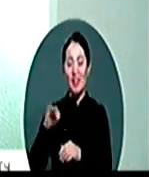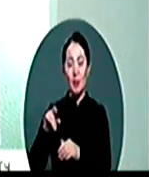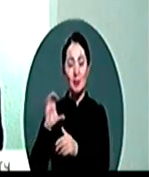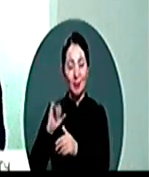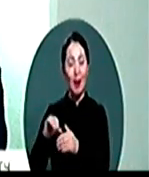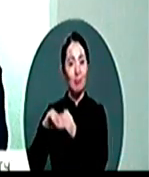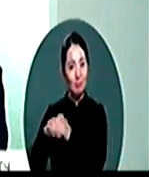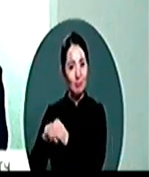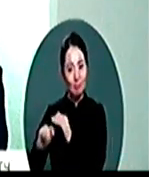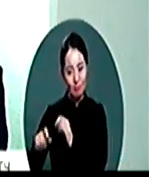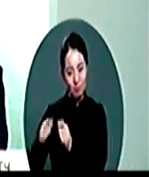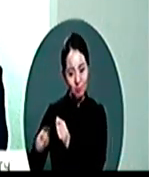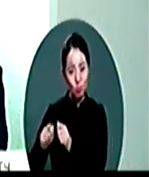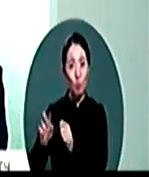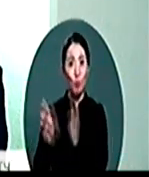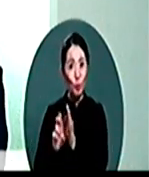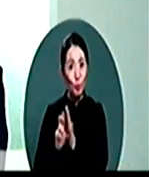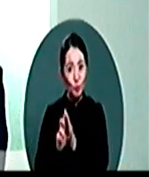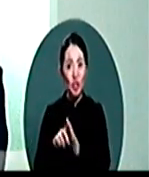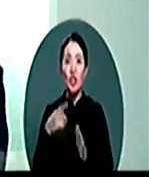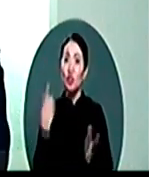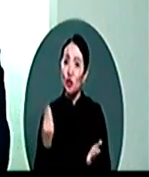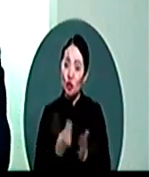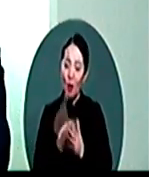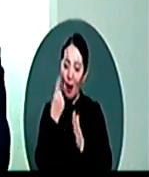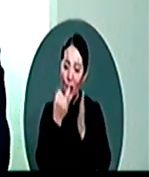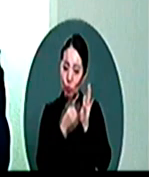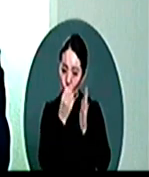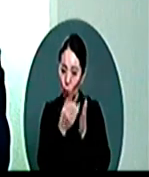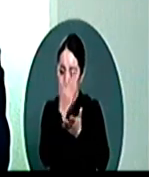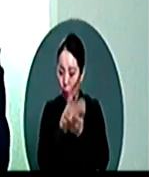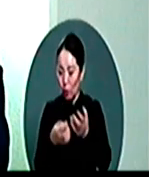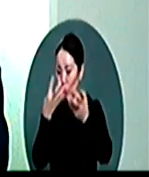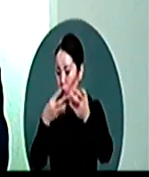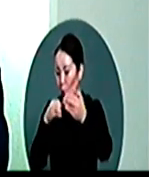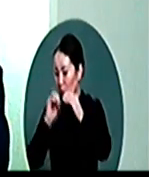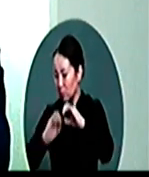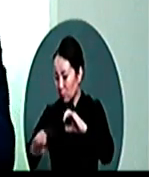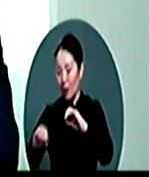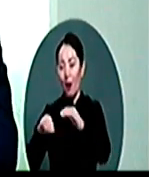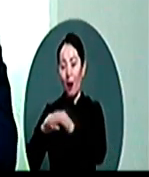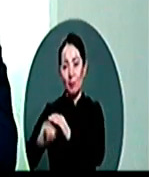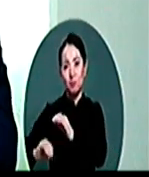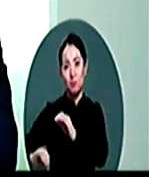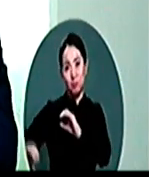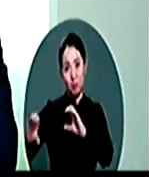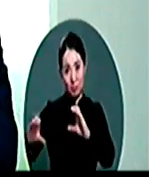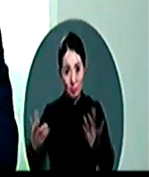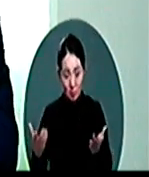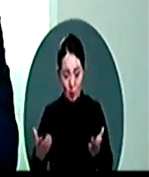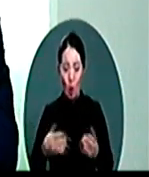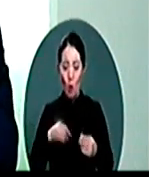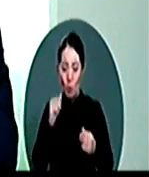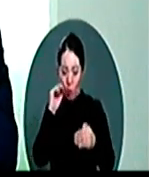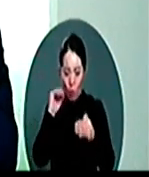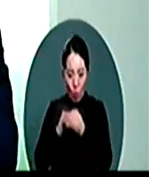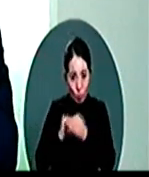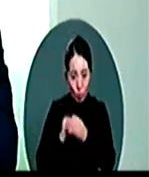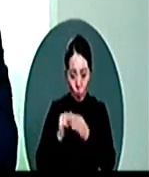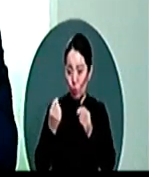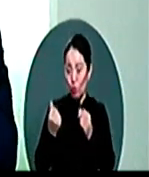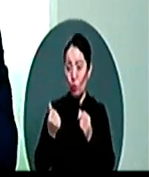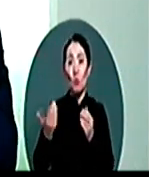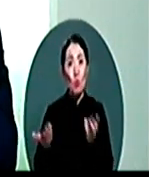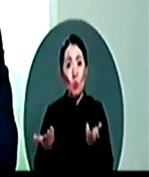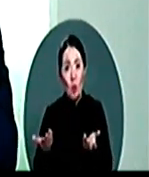нь хувийн тэтгэврийн санд одоо төлж болохоор нэгсэндээ 17 авдаг хувийн чинь 4 хувийг нь хувийн тэтгэврийн санд хадгалуулчихна гэсэн үг. Тэгэхээр нөгөө